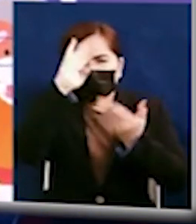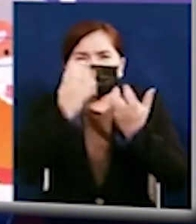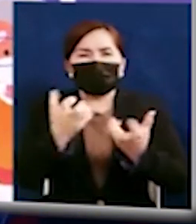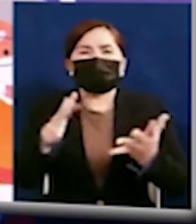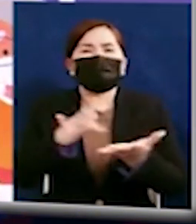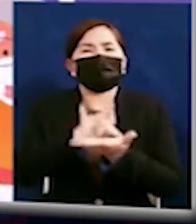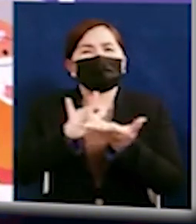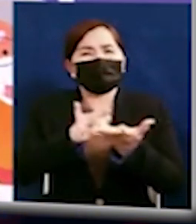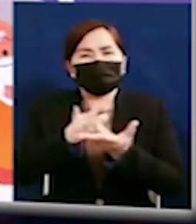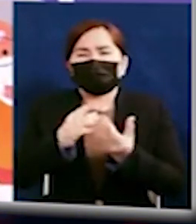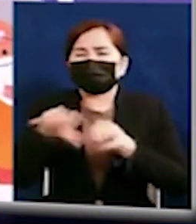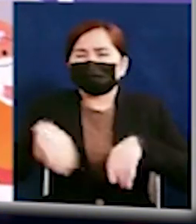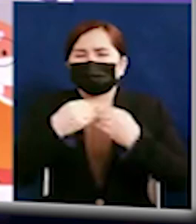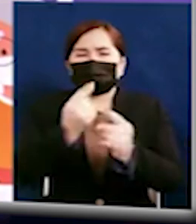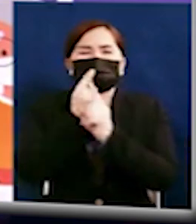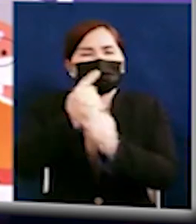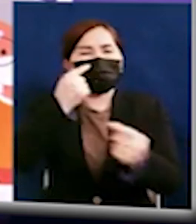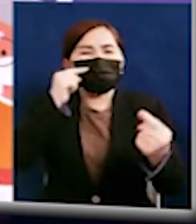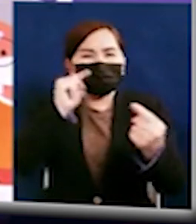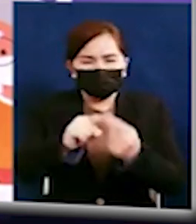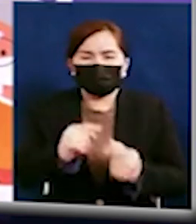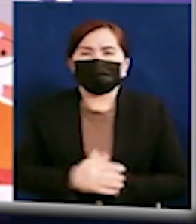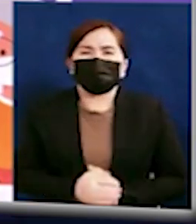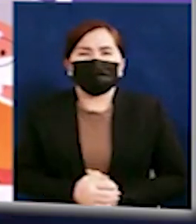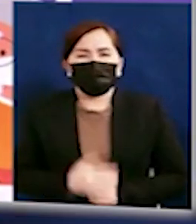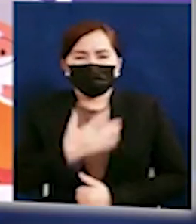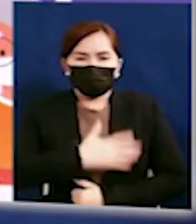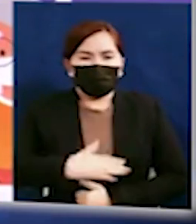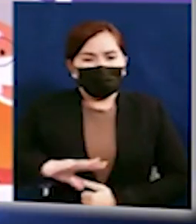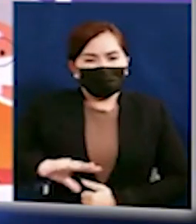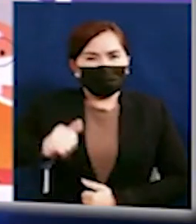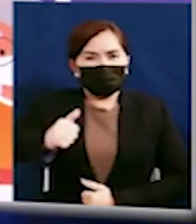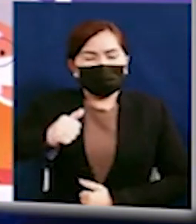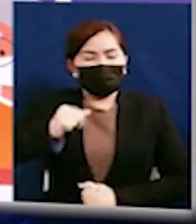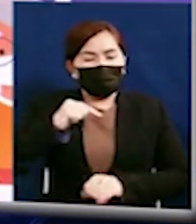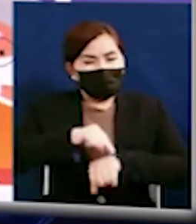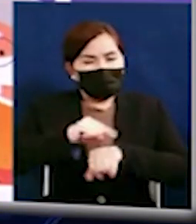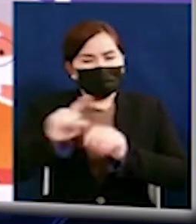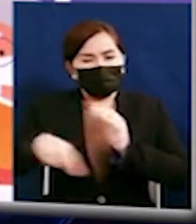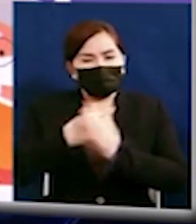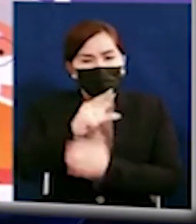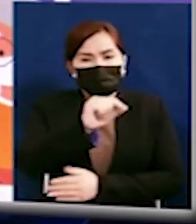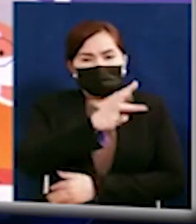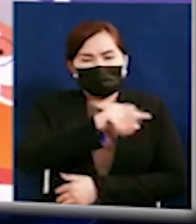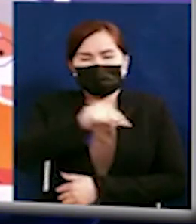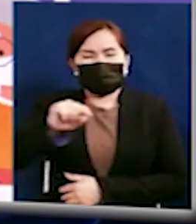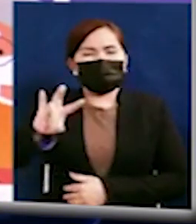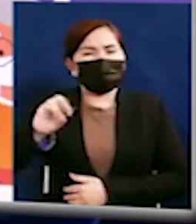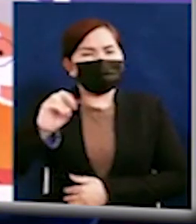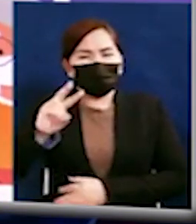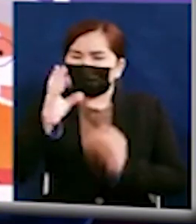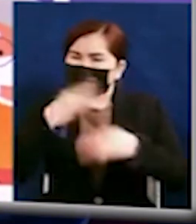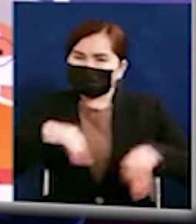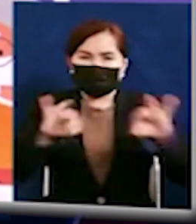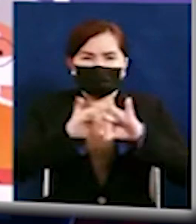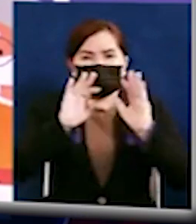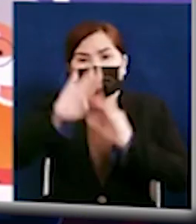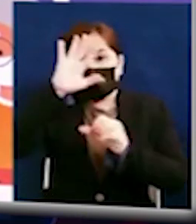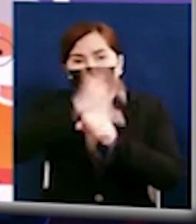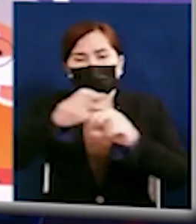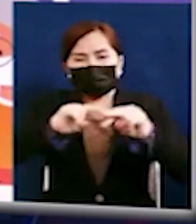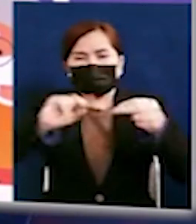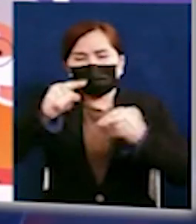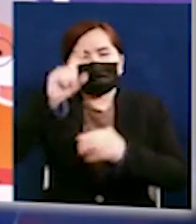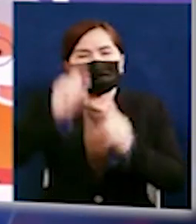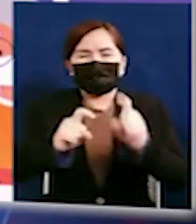อนซึ่งเป็นสายพันธุ์ที่มีศักยภาพในการระบาดสูงฉะนั้นกระทรวงสาธารณสุข